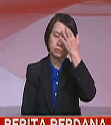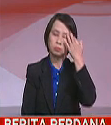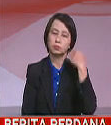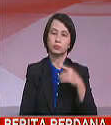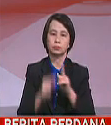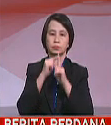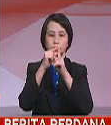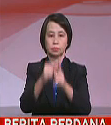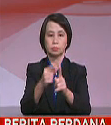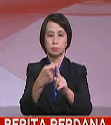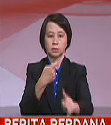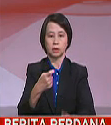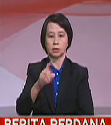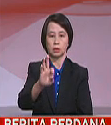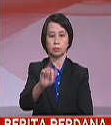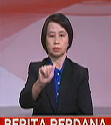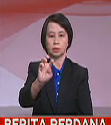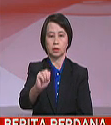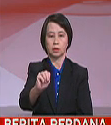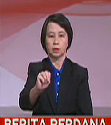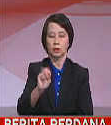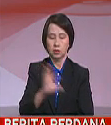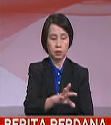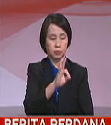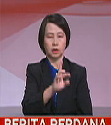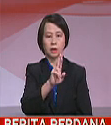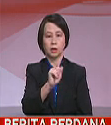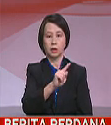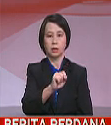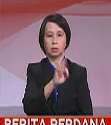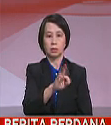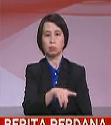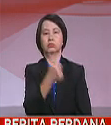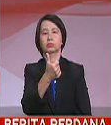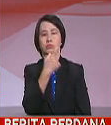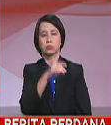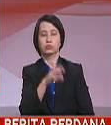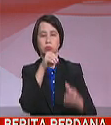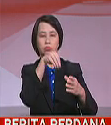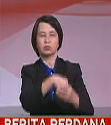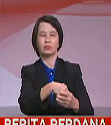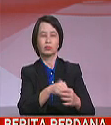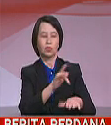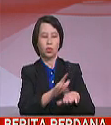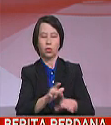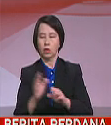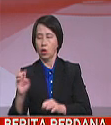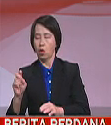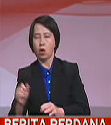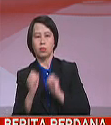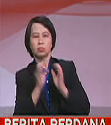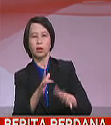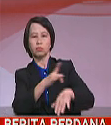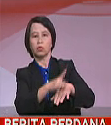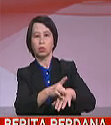Hai menurut kenyataan daripada badan induk Sugan berkenaan pelantikan razip adalah lagi mengisi kekosongan ditinggalkan Kim shui